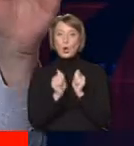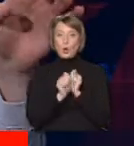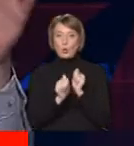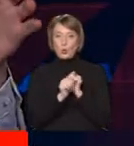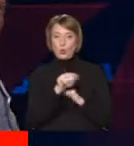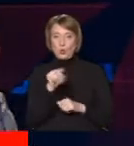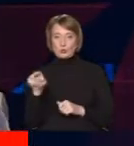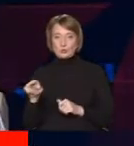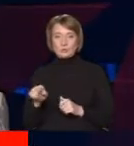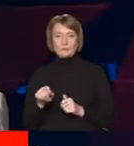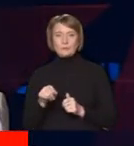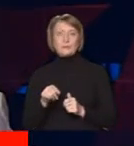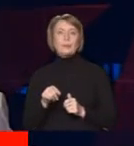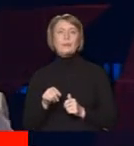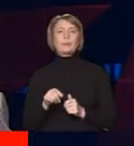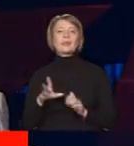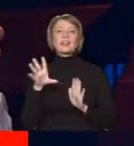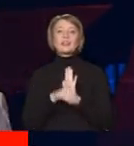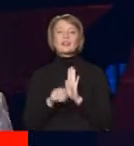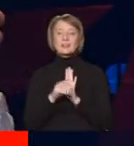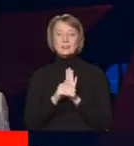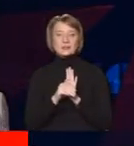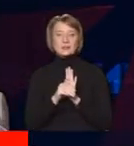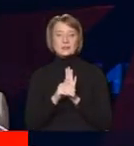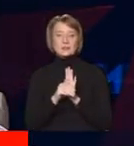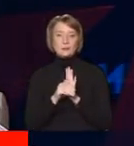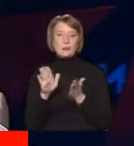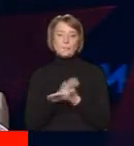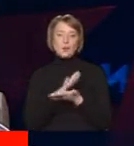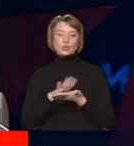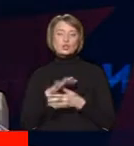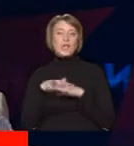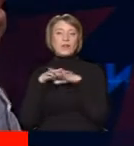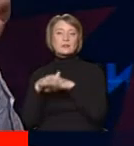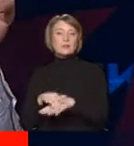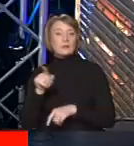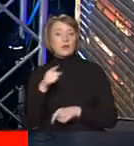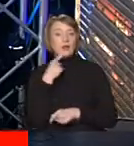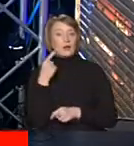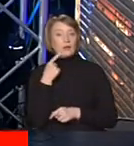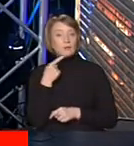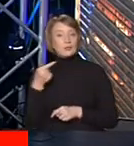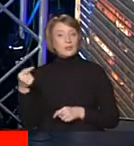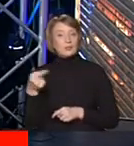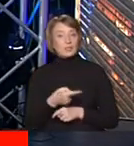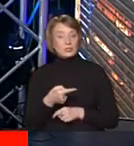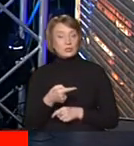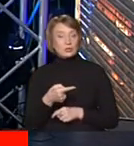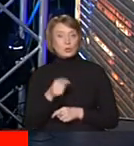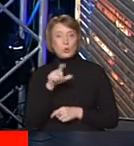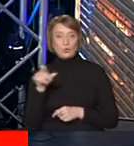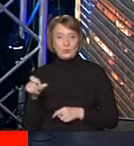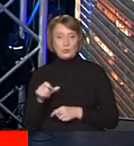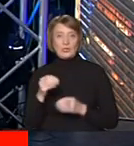інвестували? Безперечно, тільки це не все ж таки, це інвестиція, а це пожертви на партійний рахунок. Інвестиція – це трошки інша історія. Ви сказали, що це тисяча людей чи десятки тисяч? Зараз